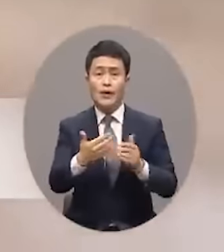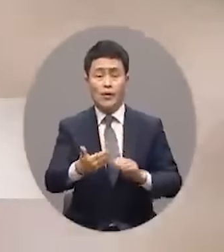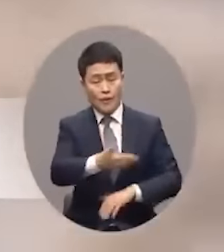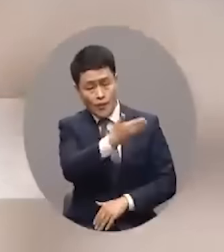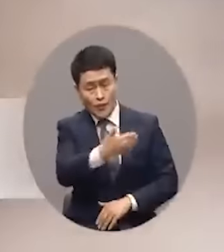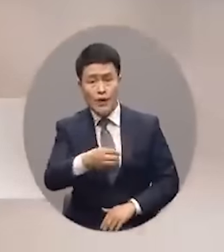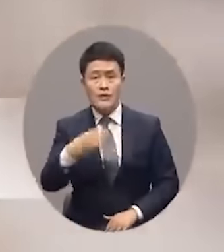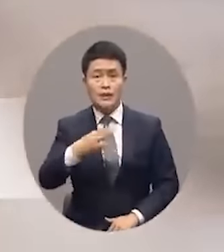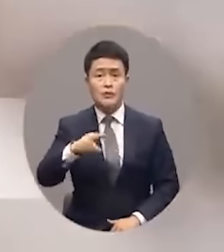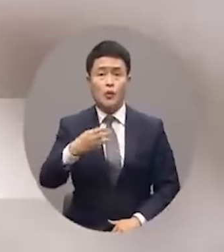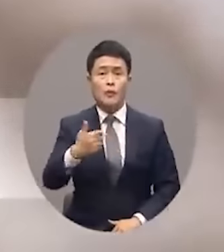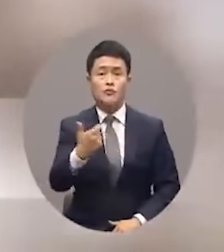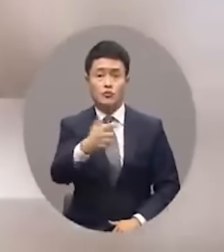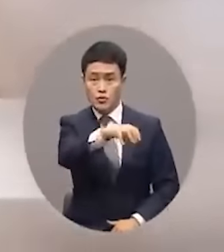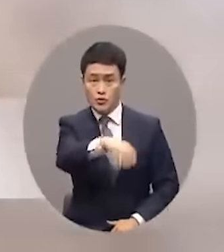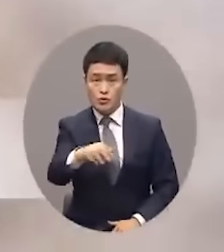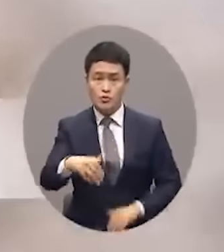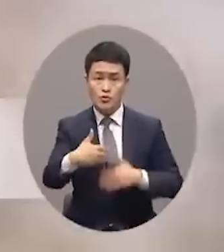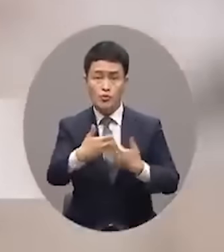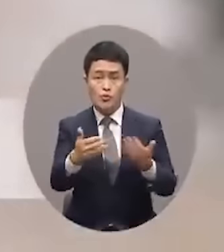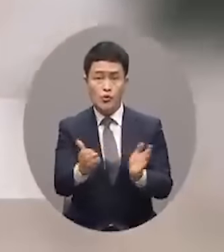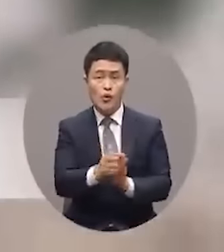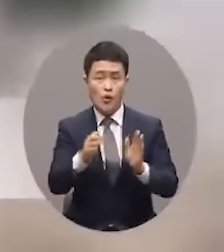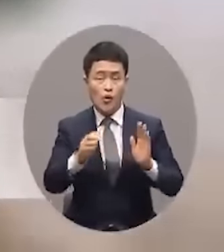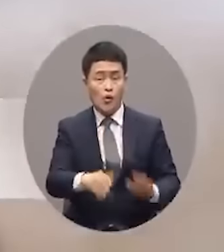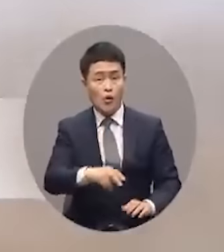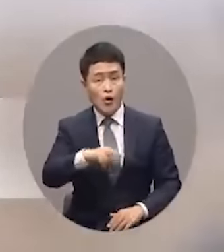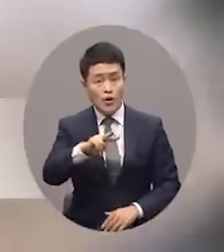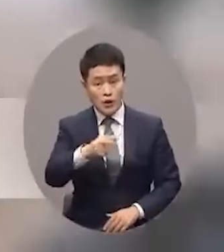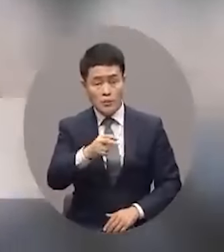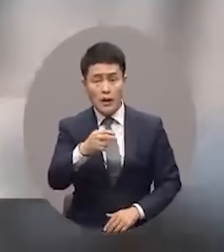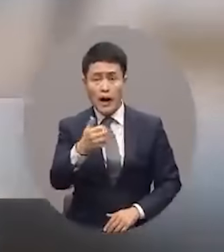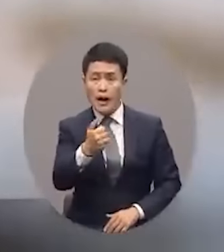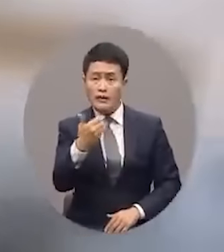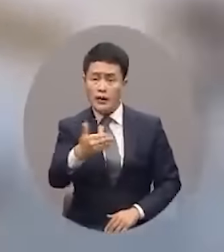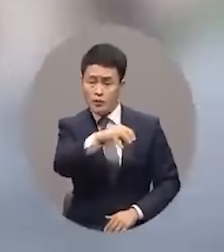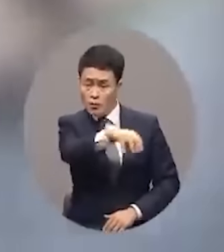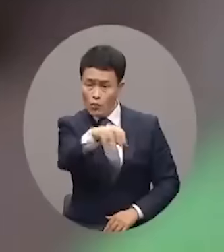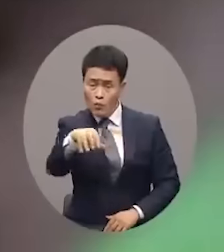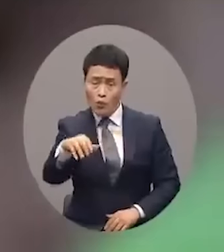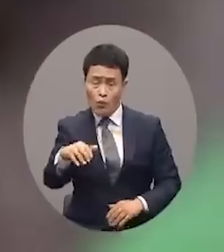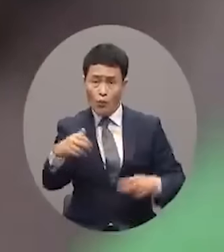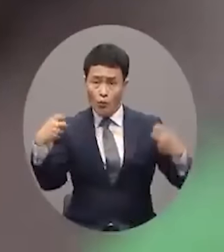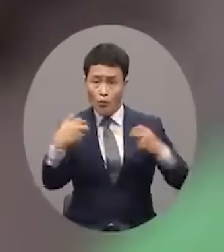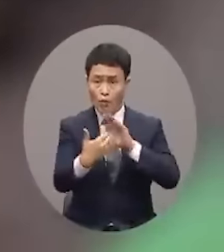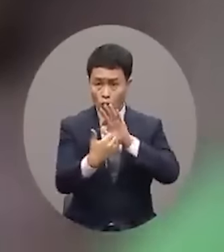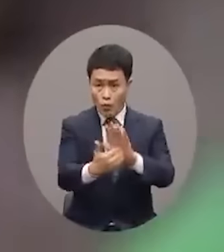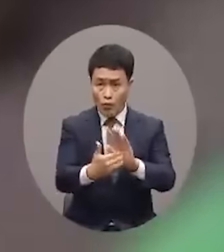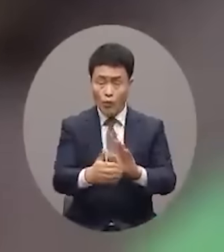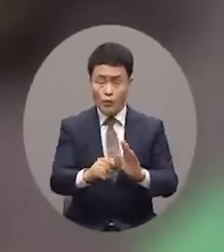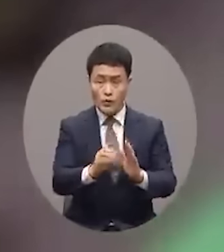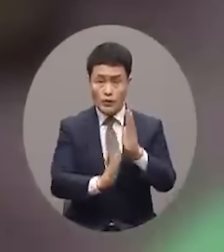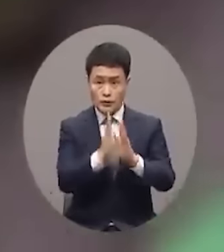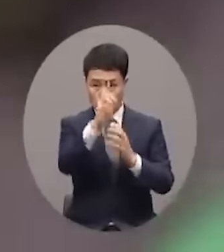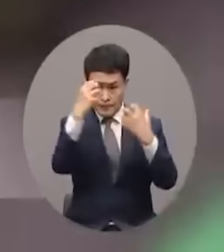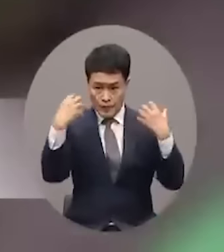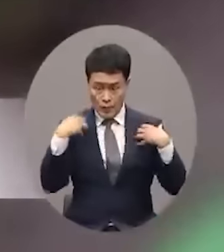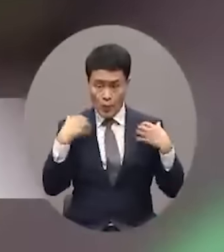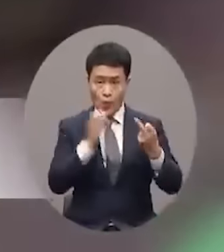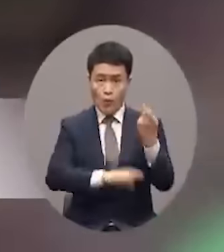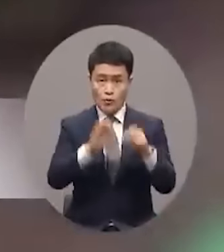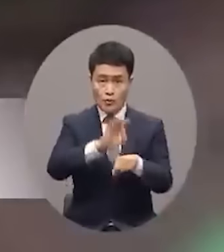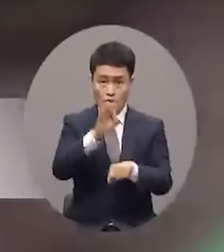하천변 3,560곳, 수월교 295곳 등이 통제되고 있습니다. 산림청도 오전 10시를 기해